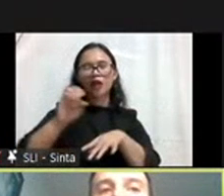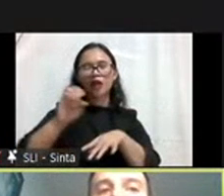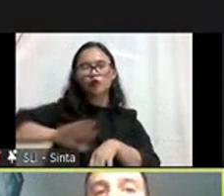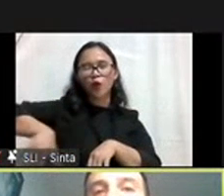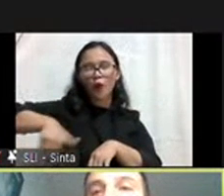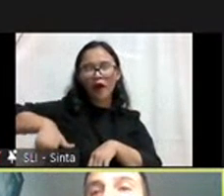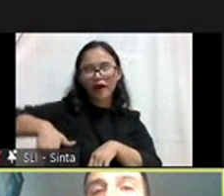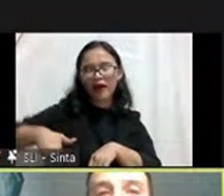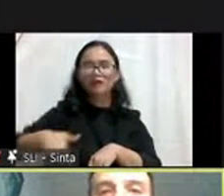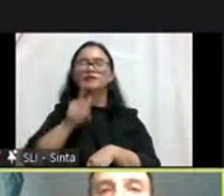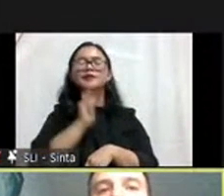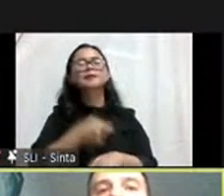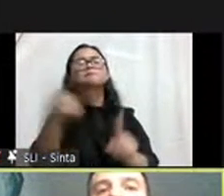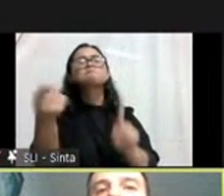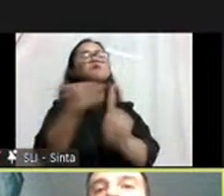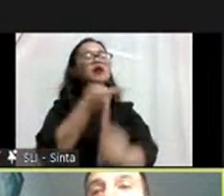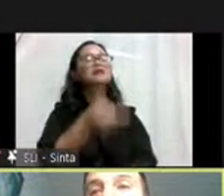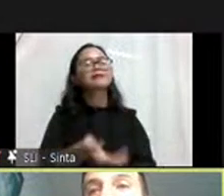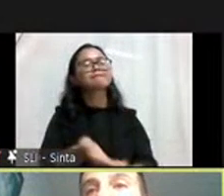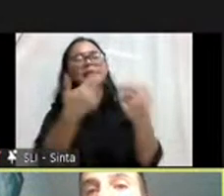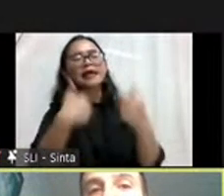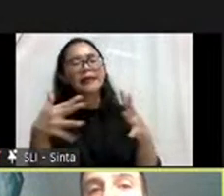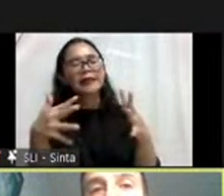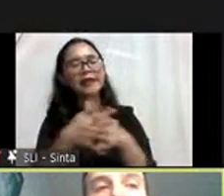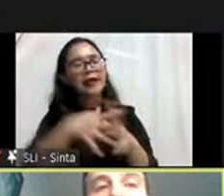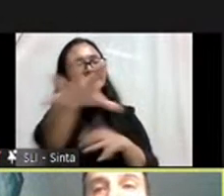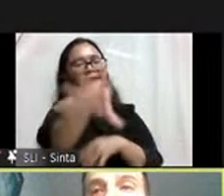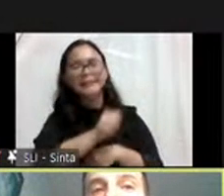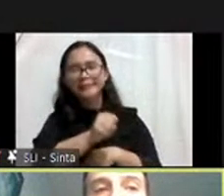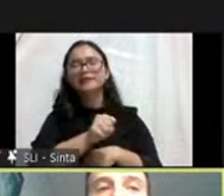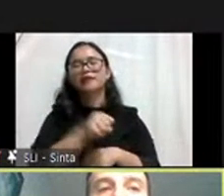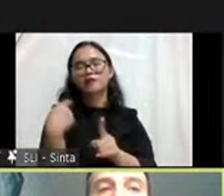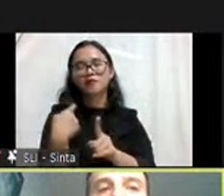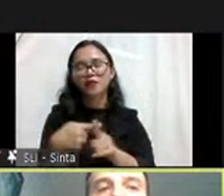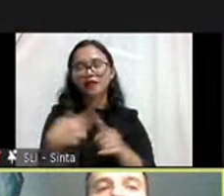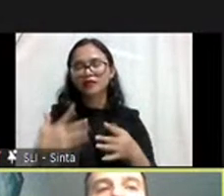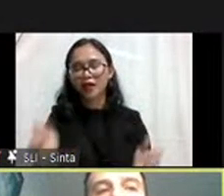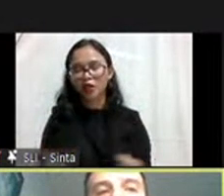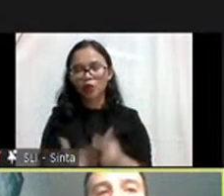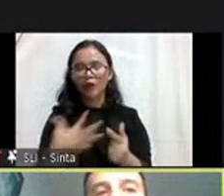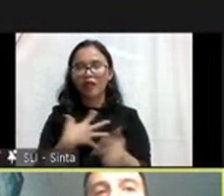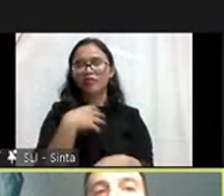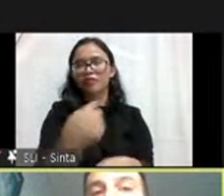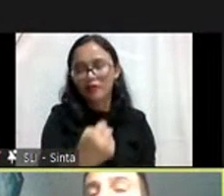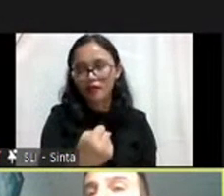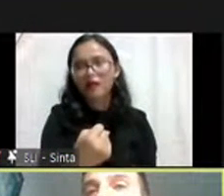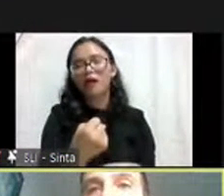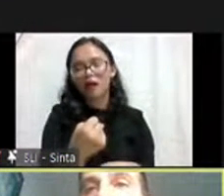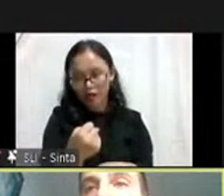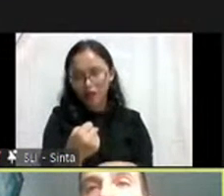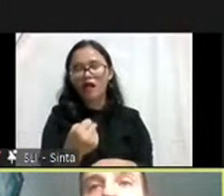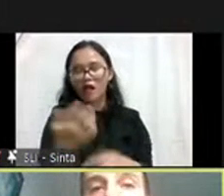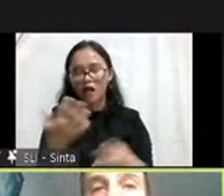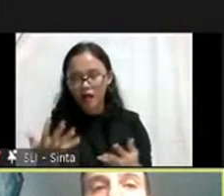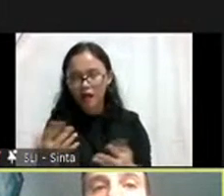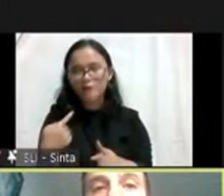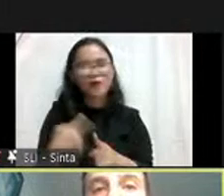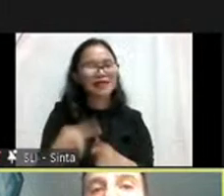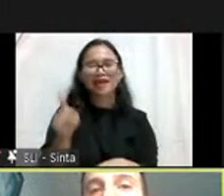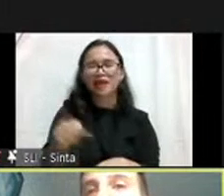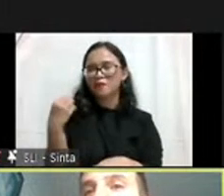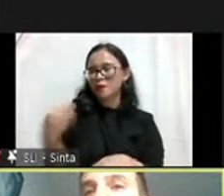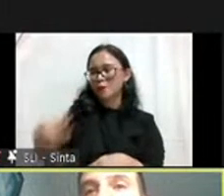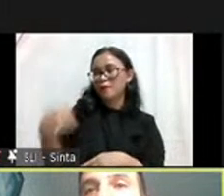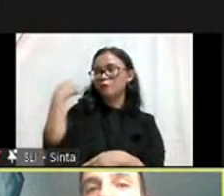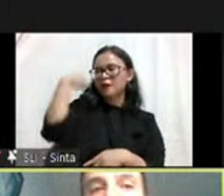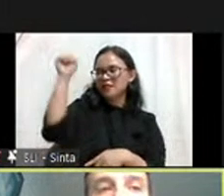dipaksa menyerahkan tanahnya dan kehilangan penghidupannya sementara eh banyak yang juga ditahan karena protes